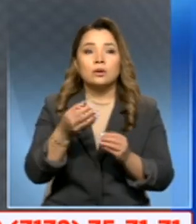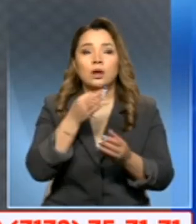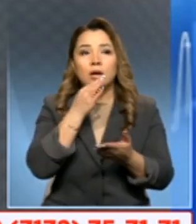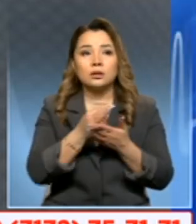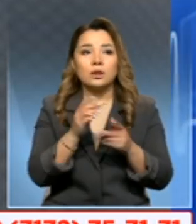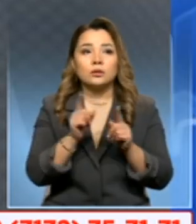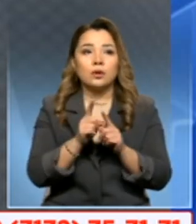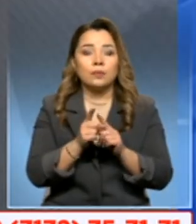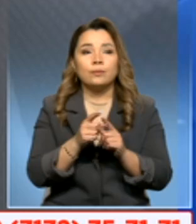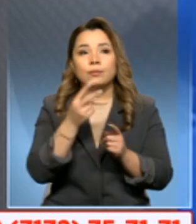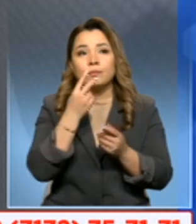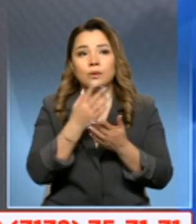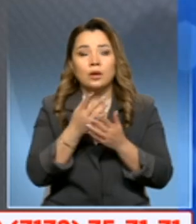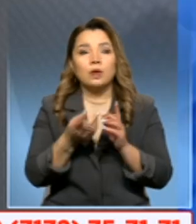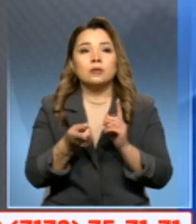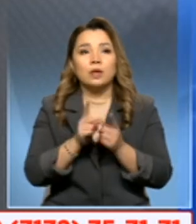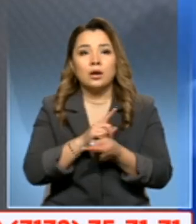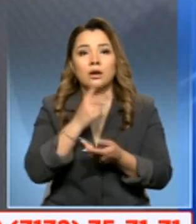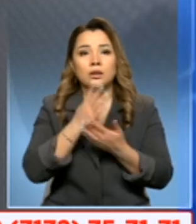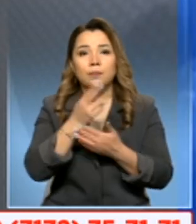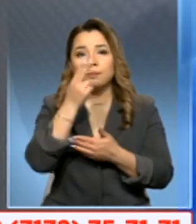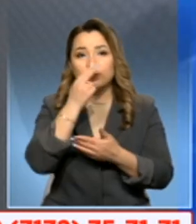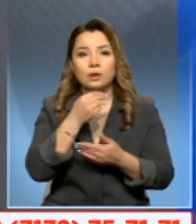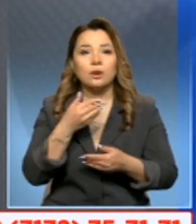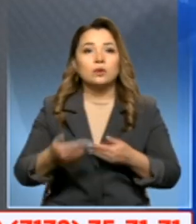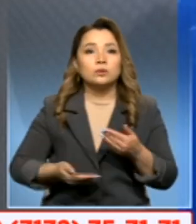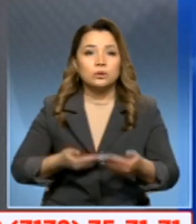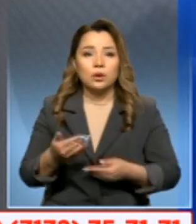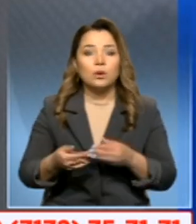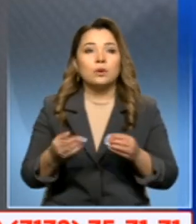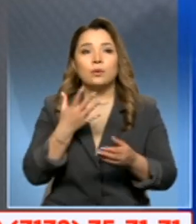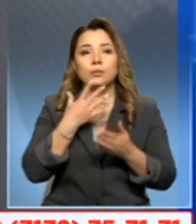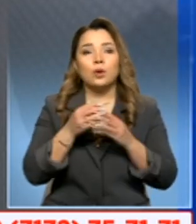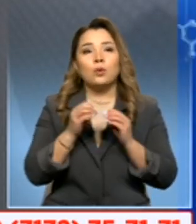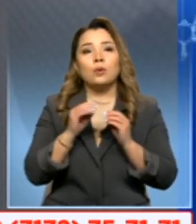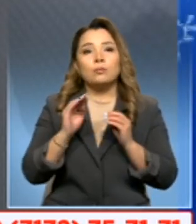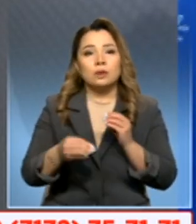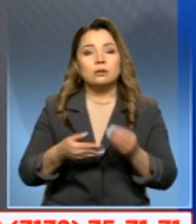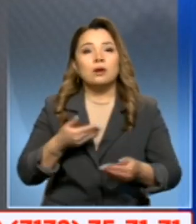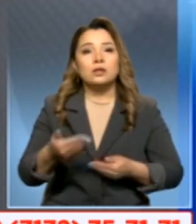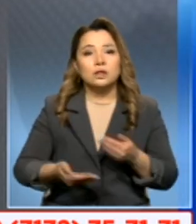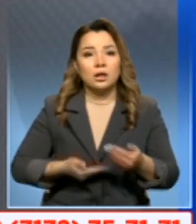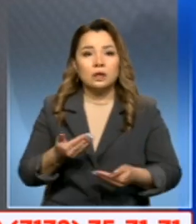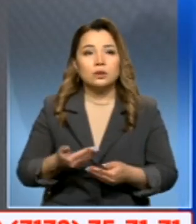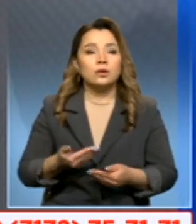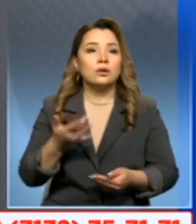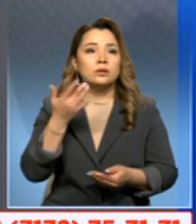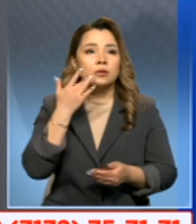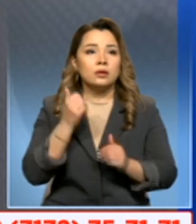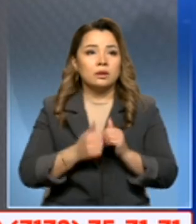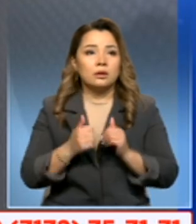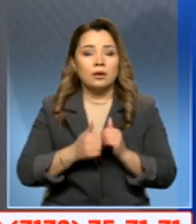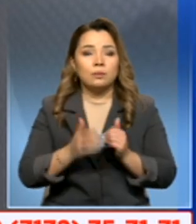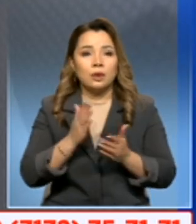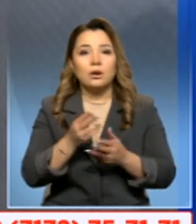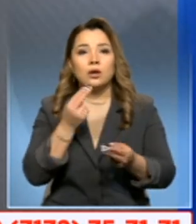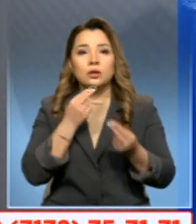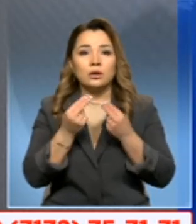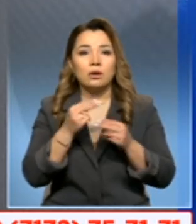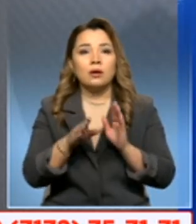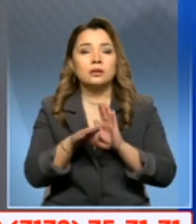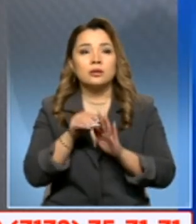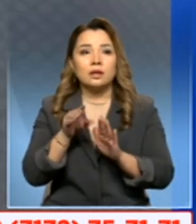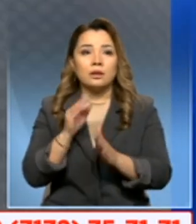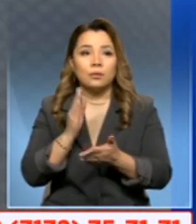жүруді әдетке айналдырдым. Әйтеуір міндетті түрде жүріп келуім керек, жүрмесем өзімді нашар сезінем. Екіншіден тамақты талғап жейтін